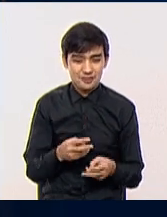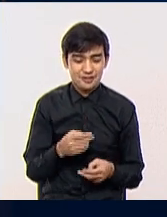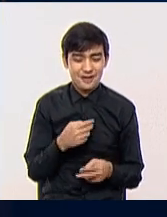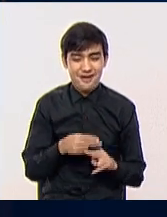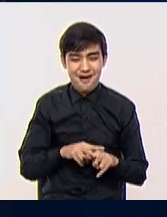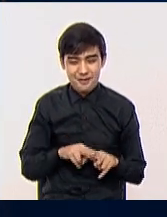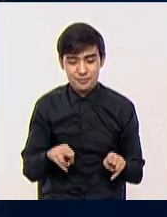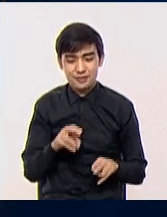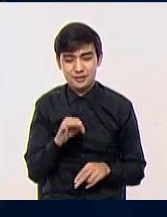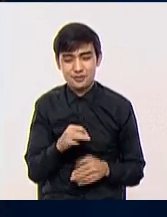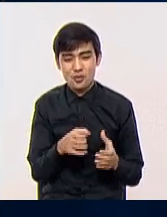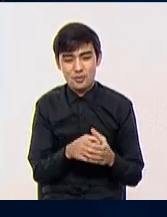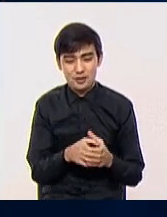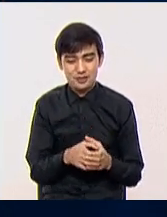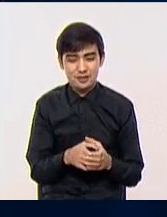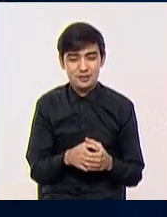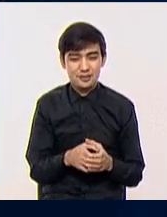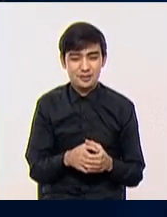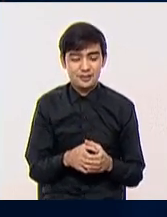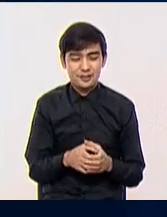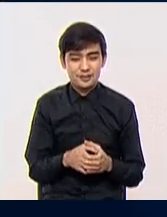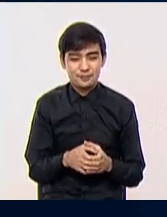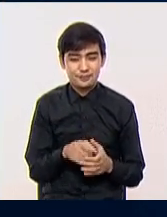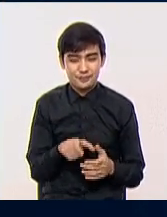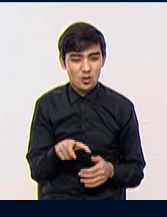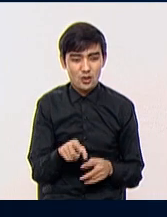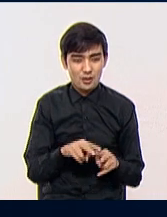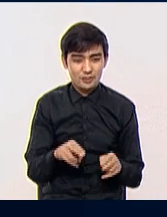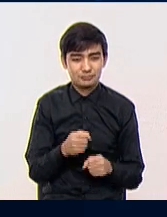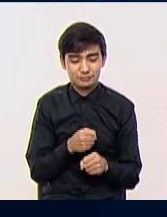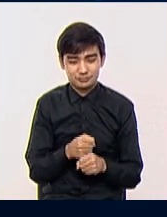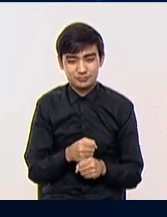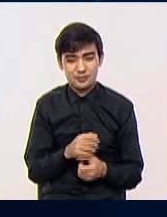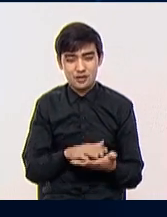сол сияқты, енді компаниялар сонымен сол жолдарымен әрекет